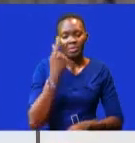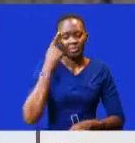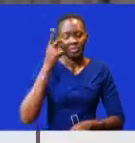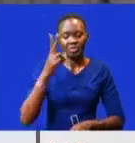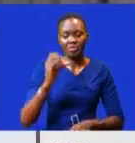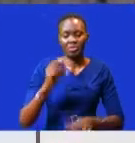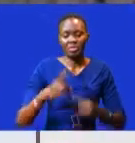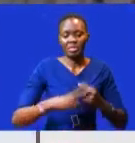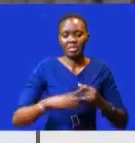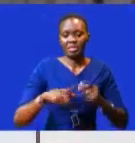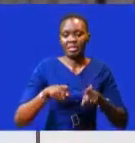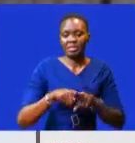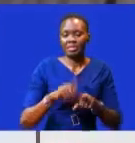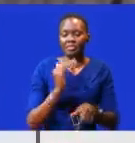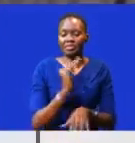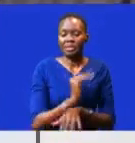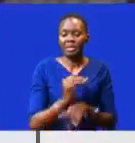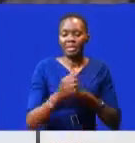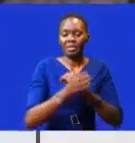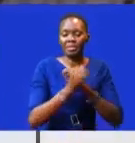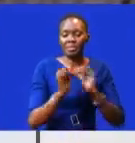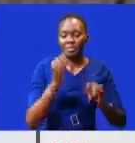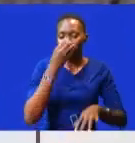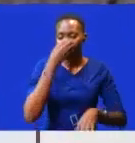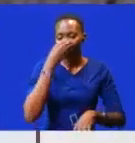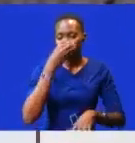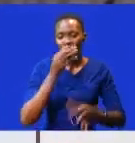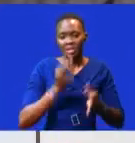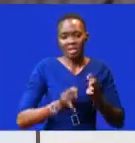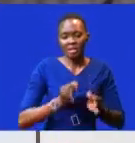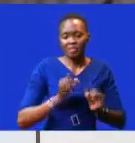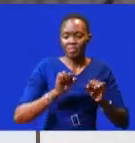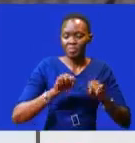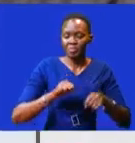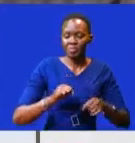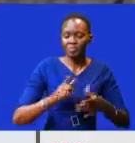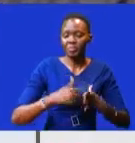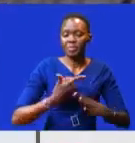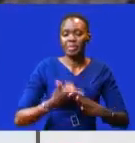kenda kwayo ni ker marwa William Samoei Ruto kie to